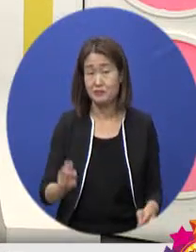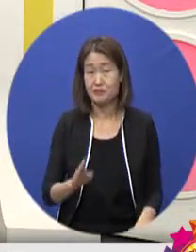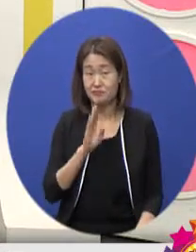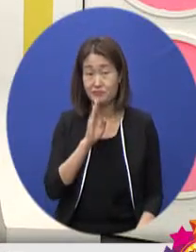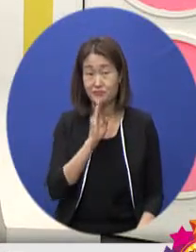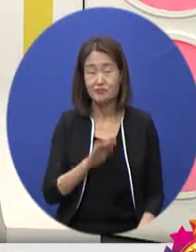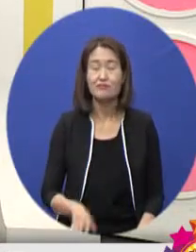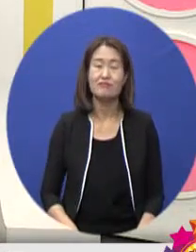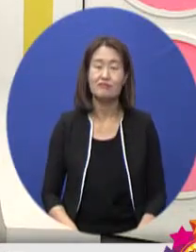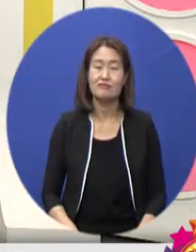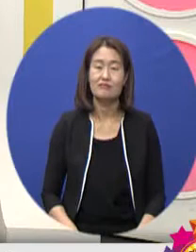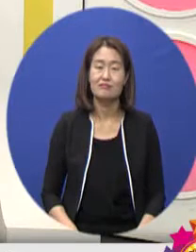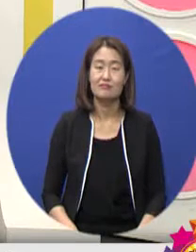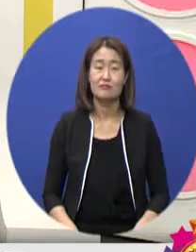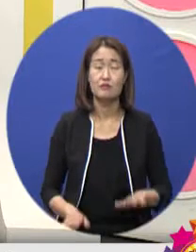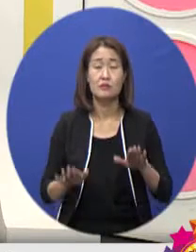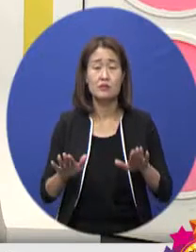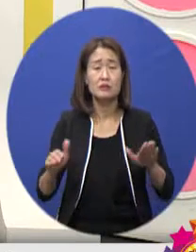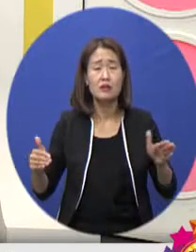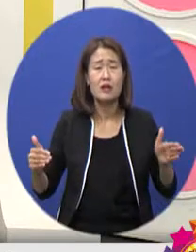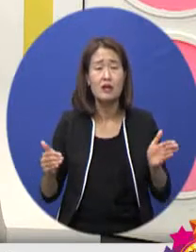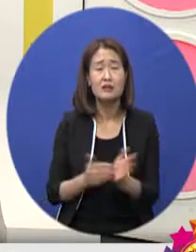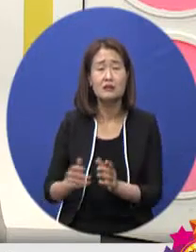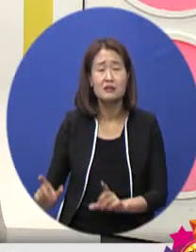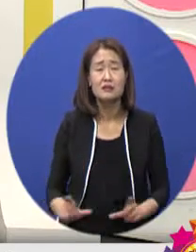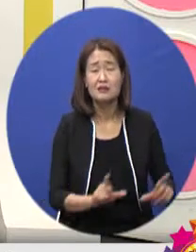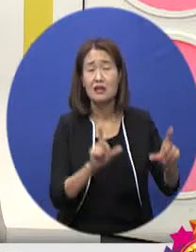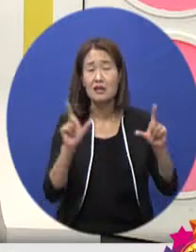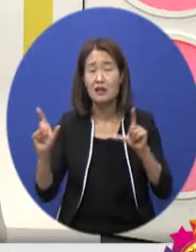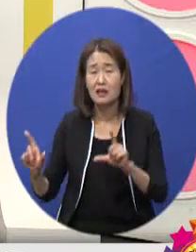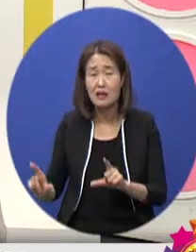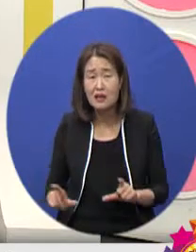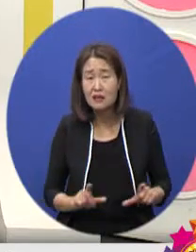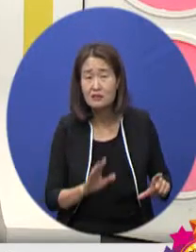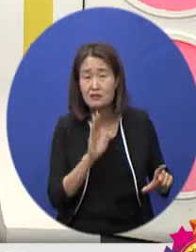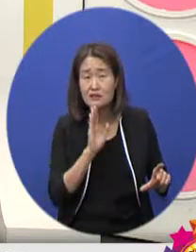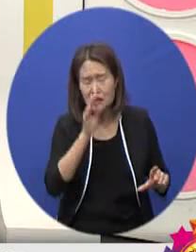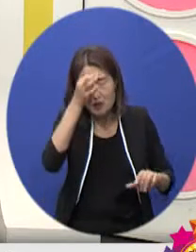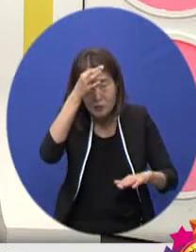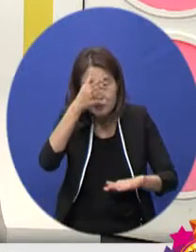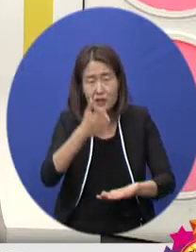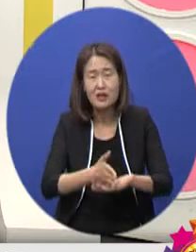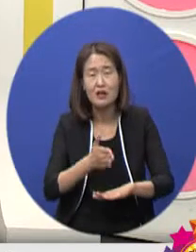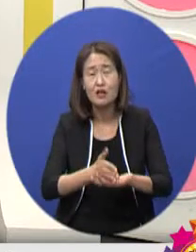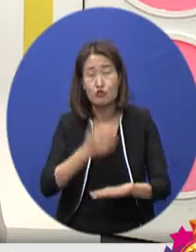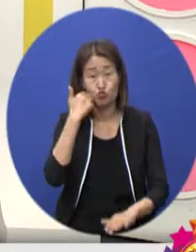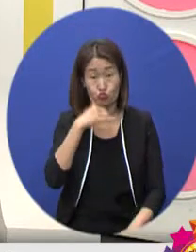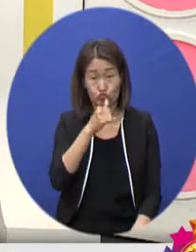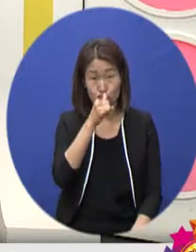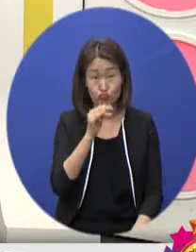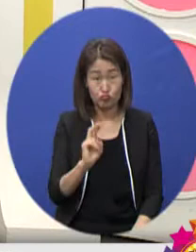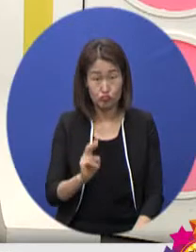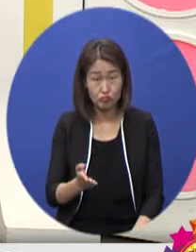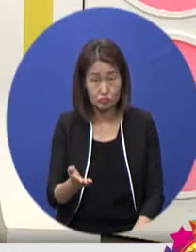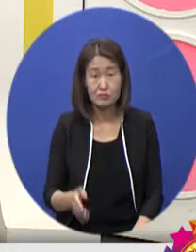그러니까요. 네. 그러면 우리 어머님은 지금까지 살아오시면서 정말 미안했던 분이 혹시 계세요?